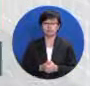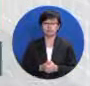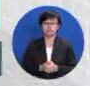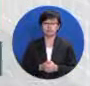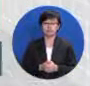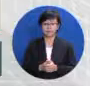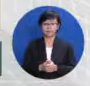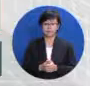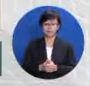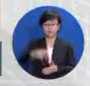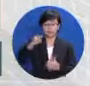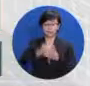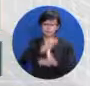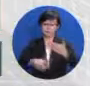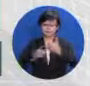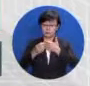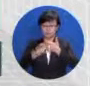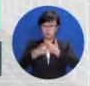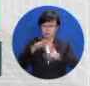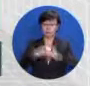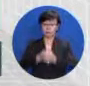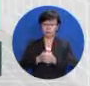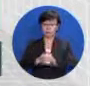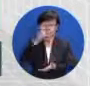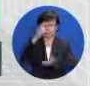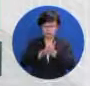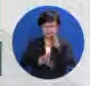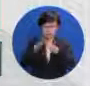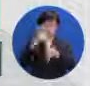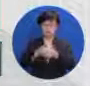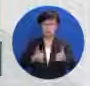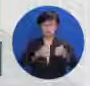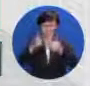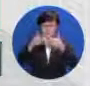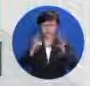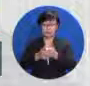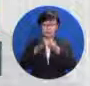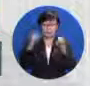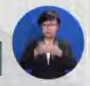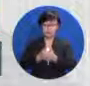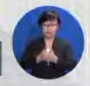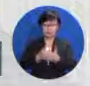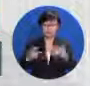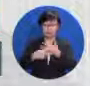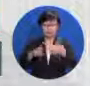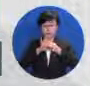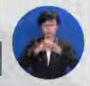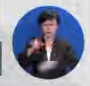참석한 가운데 진행됐습니다 서북구 보건소는 지난 11일 천안시청